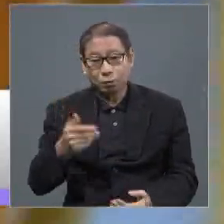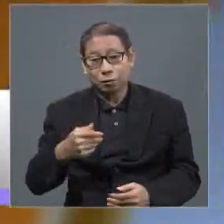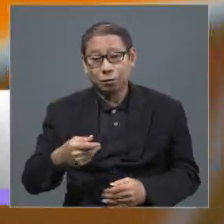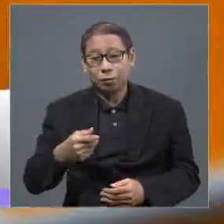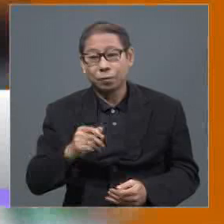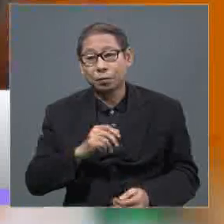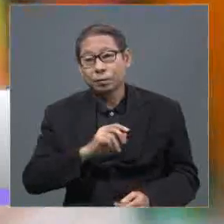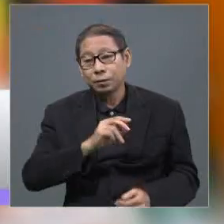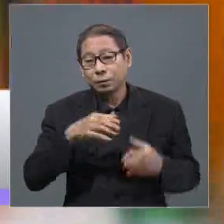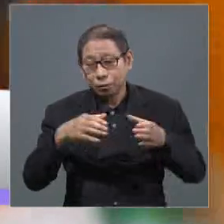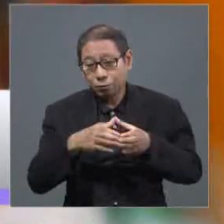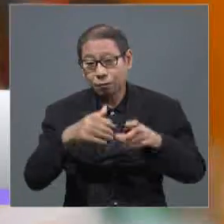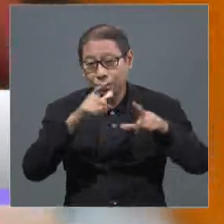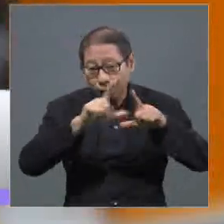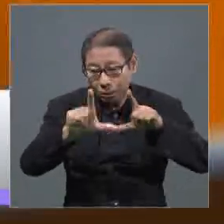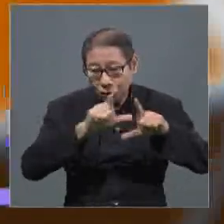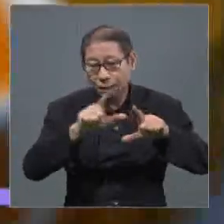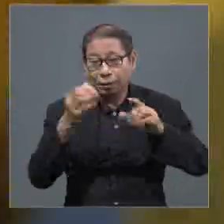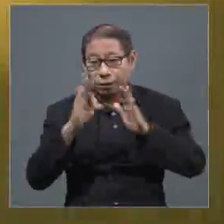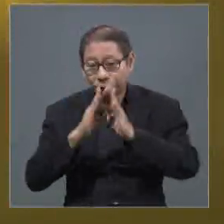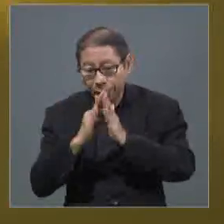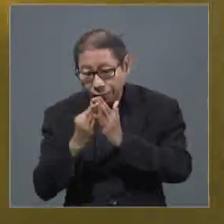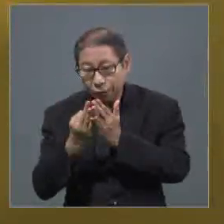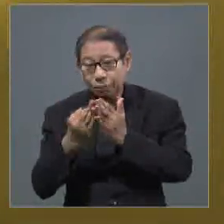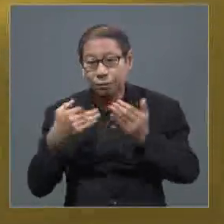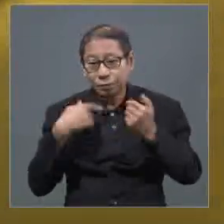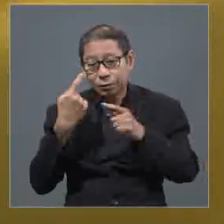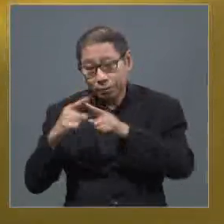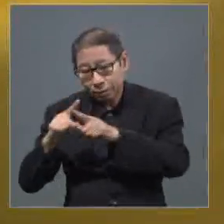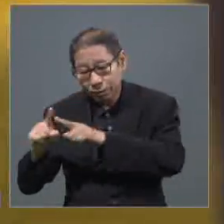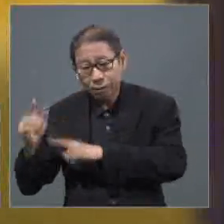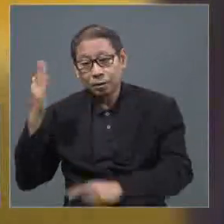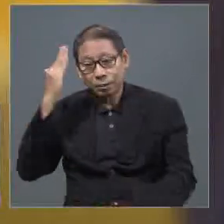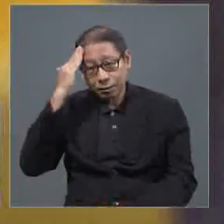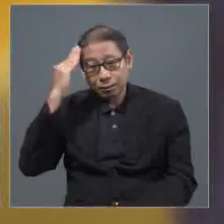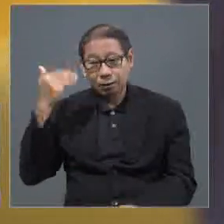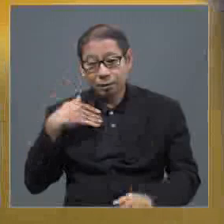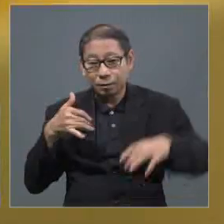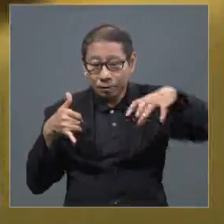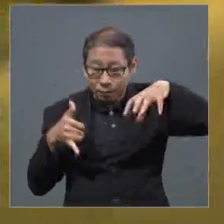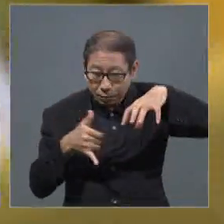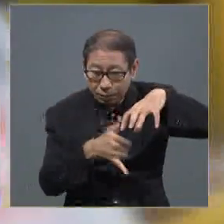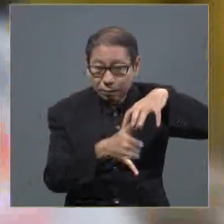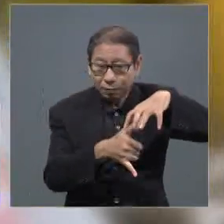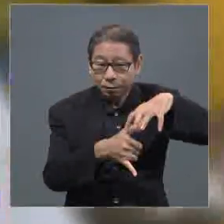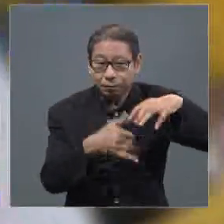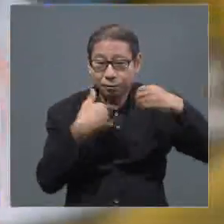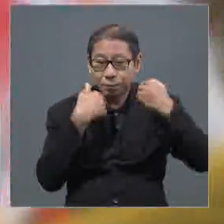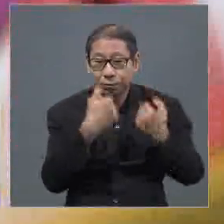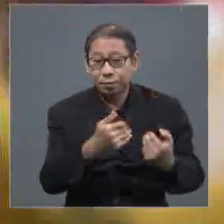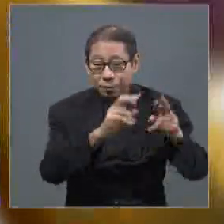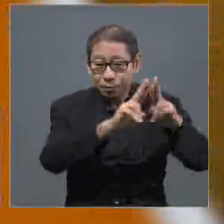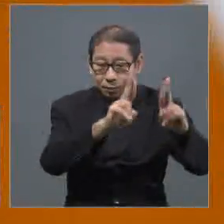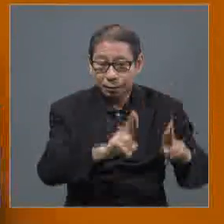กลุ่มนะทั้งกลุ่ม Lineกลุ่มFacebookแล้วก็สื่อสังคมออนไลน์ต่างๆเมื่อเข้าไปในร้านเนี่ยก็พบผู้ต้องหารวม 3คนด้วยกัน